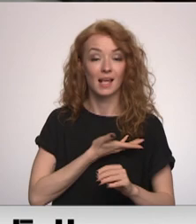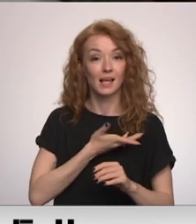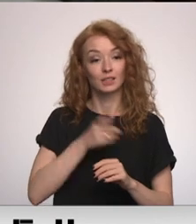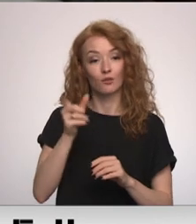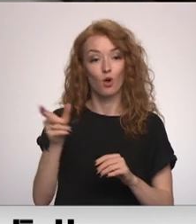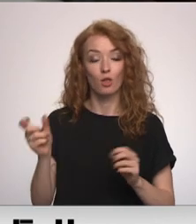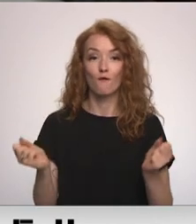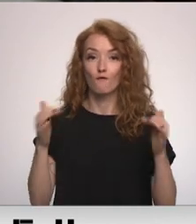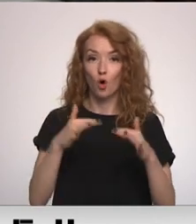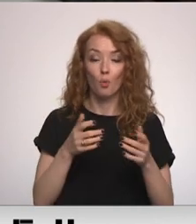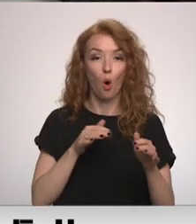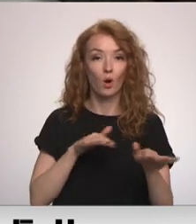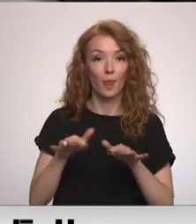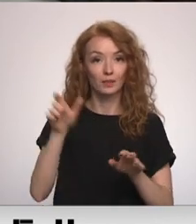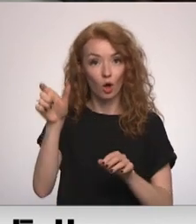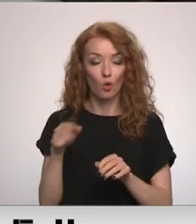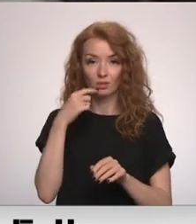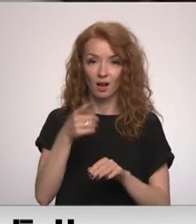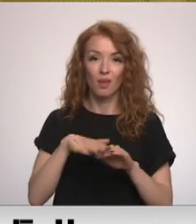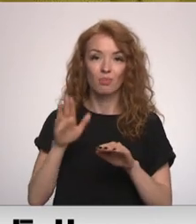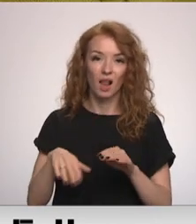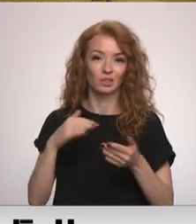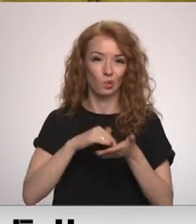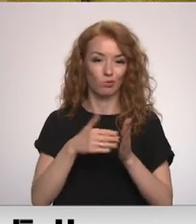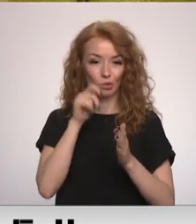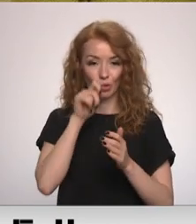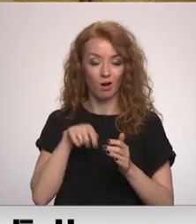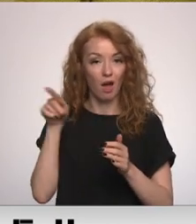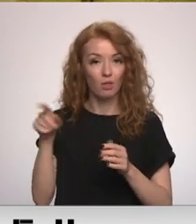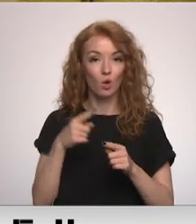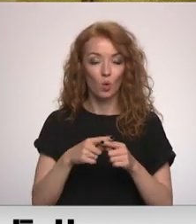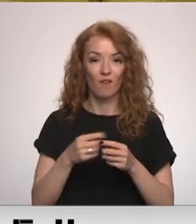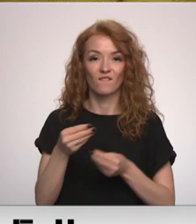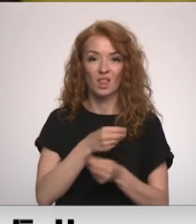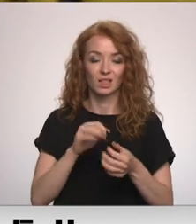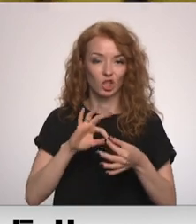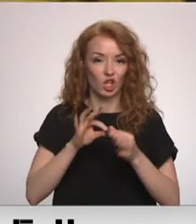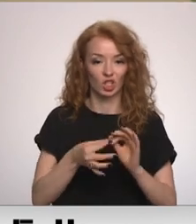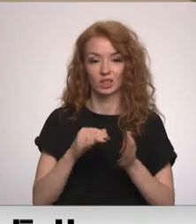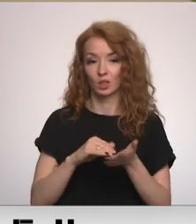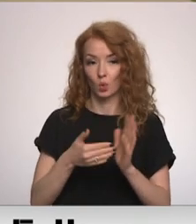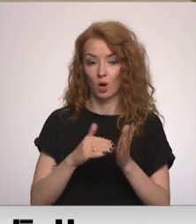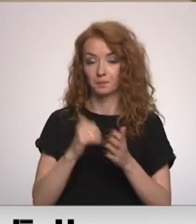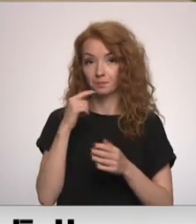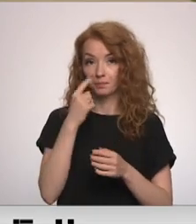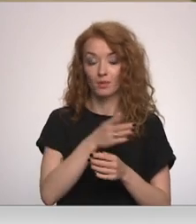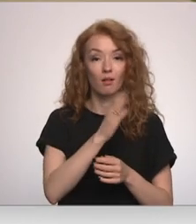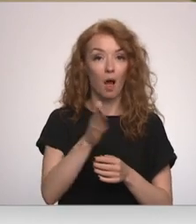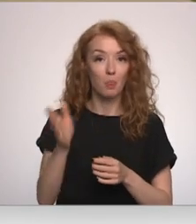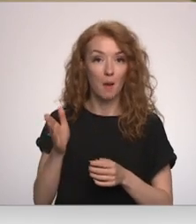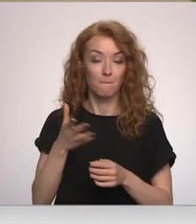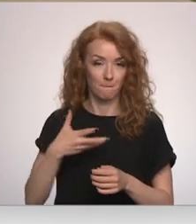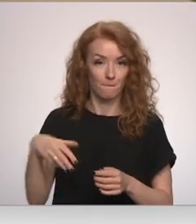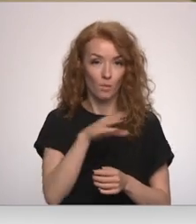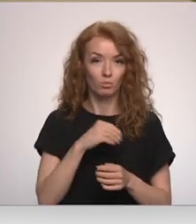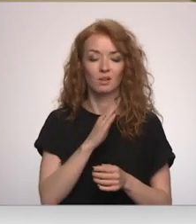fóruma organizatori to skaidro ar šī brīža situāciju Ukrainā un finansiāli sarežģītāko situāciju. Patiesībā katram arī no mums,